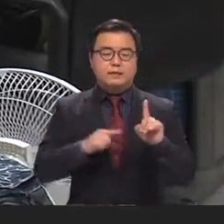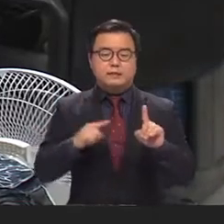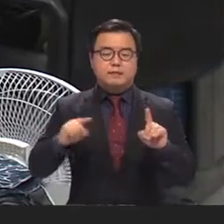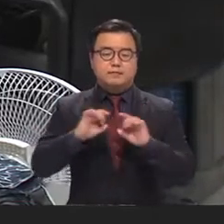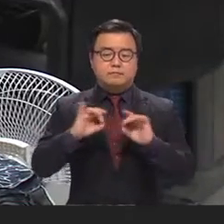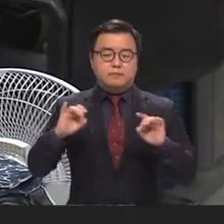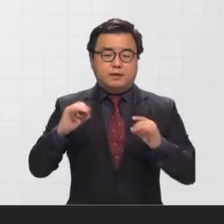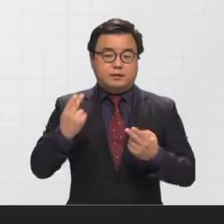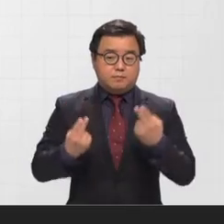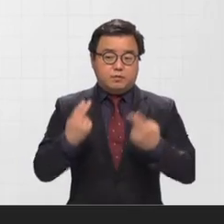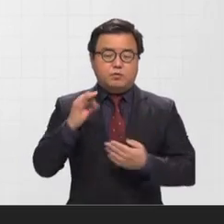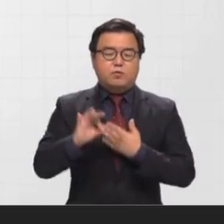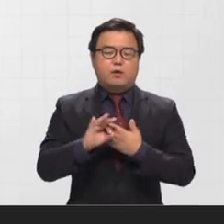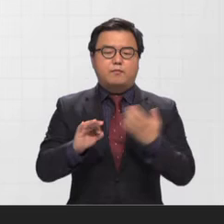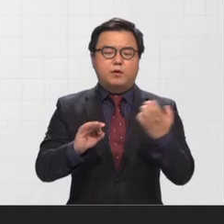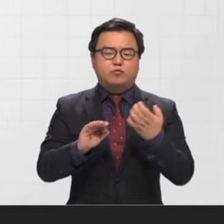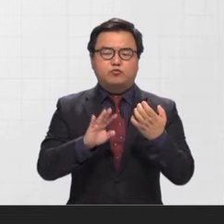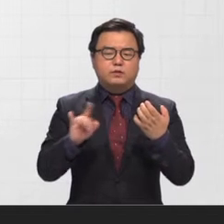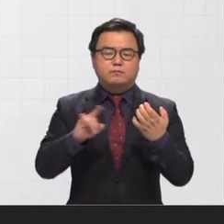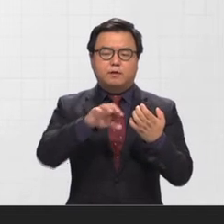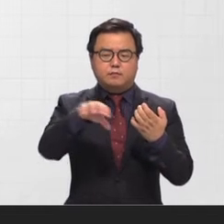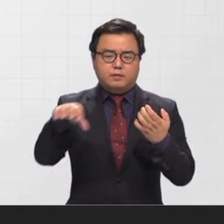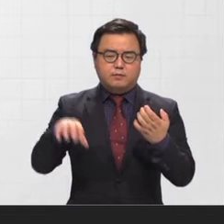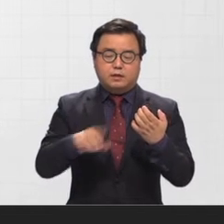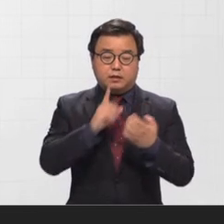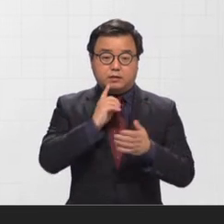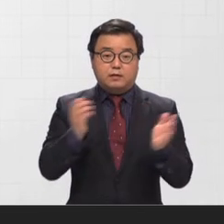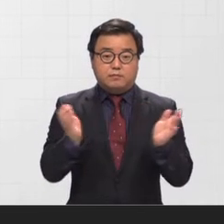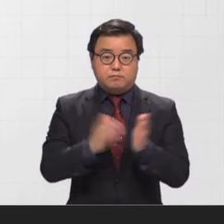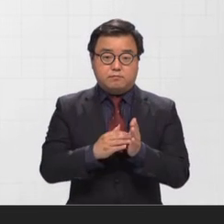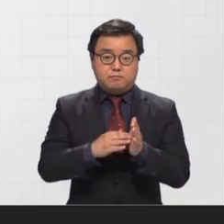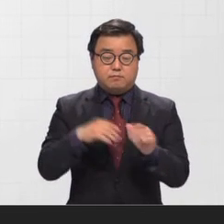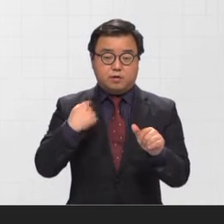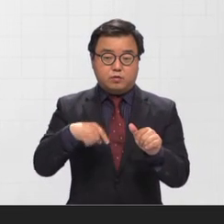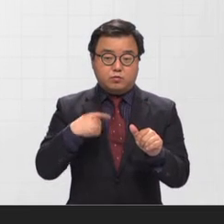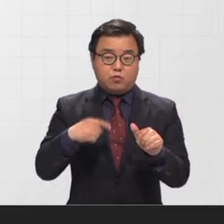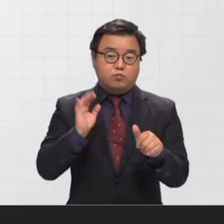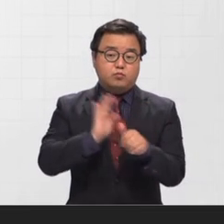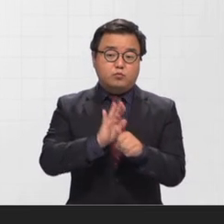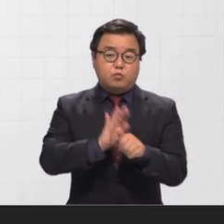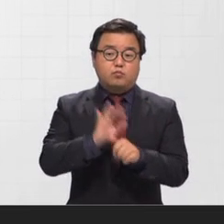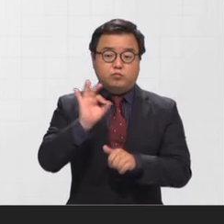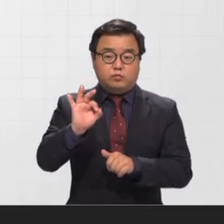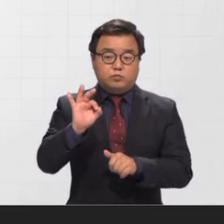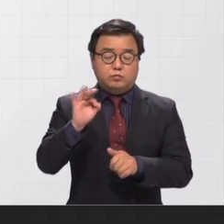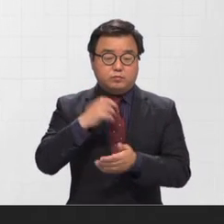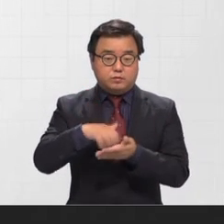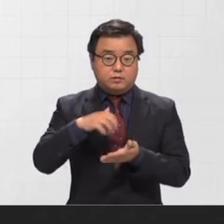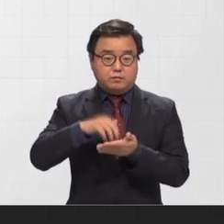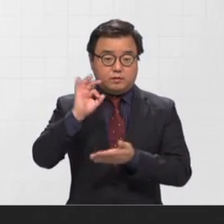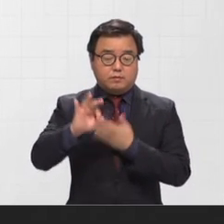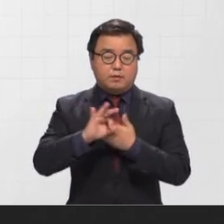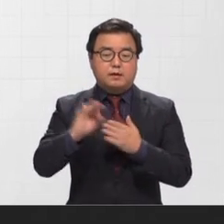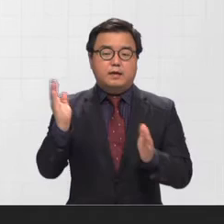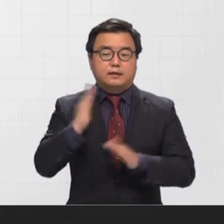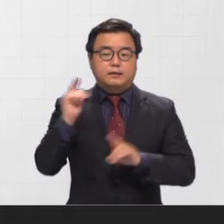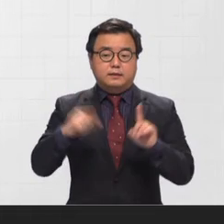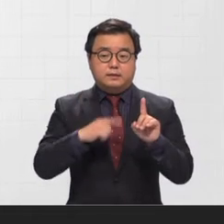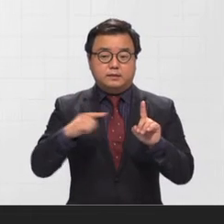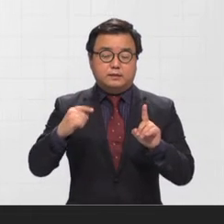드러났습니다 시 도 교육청 평가에 따른 교복 음 지급 실태조사 결과 학생 1인 으로 환산한 교육비는